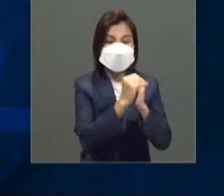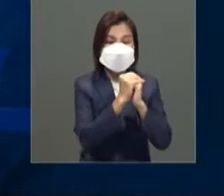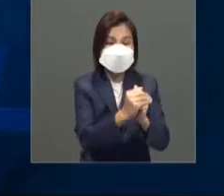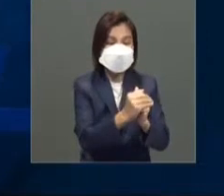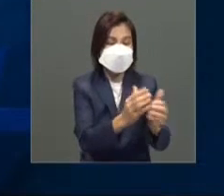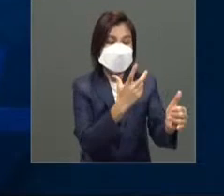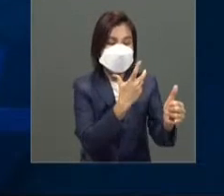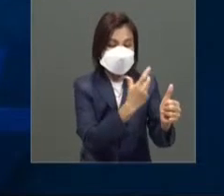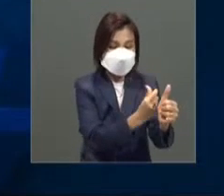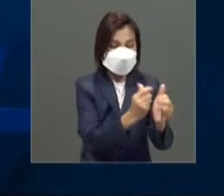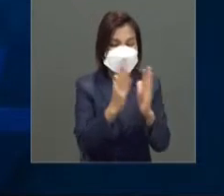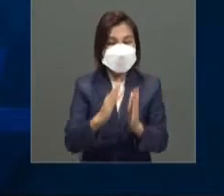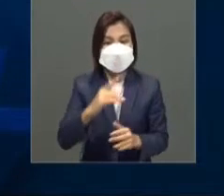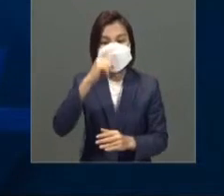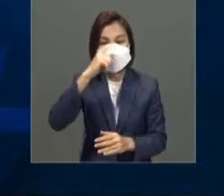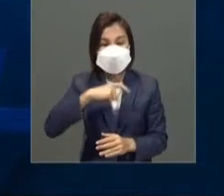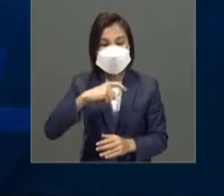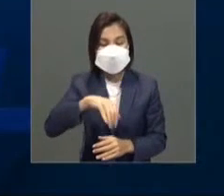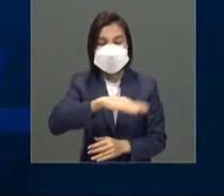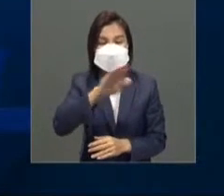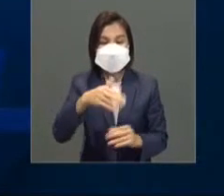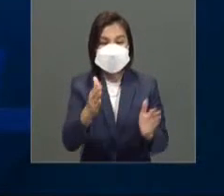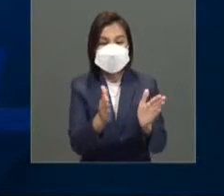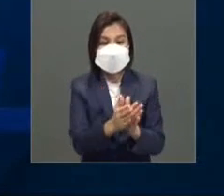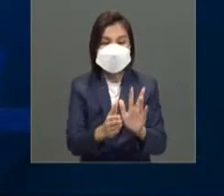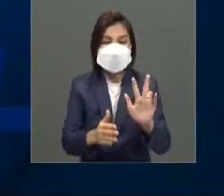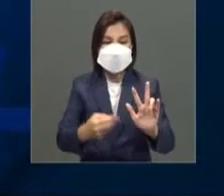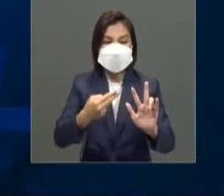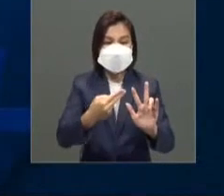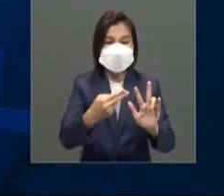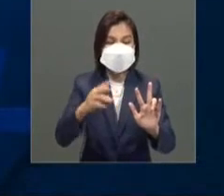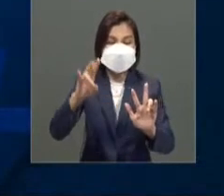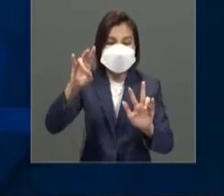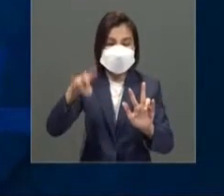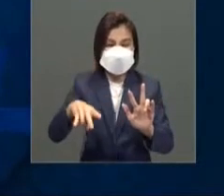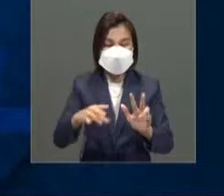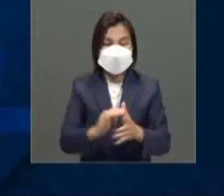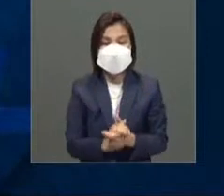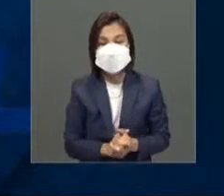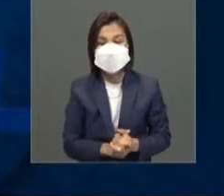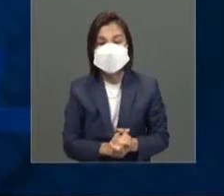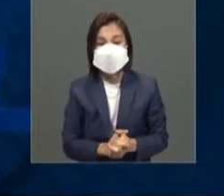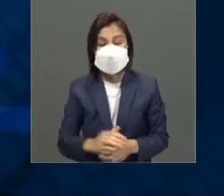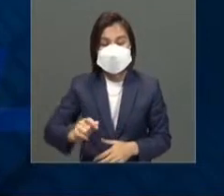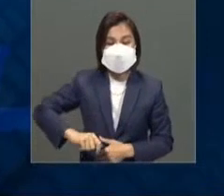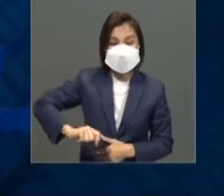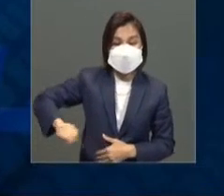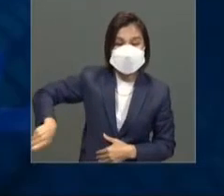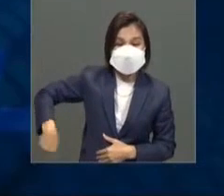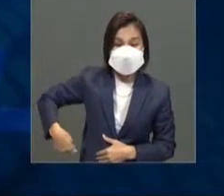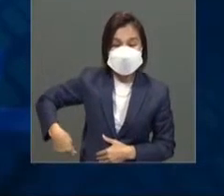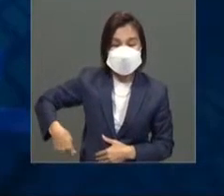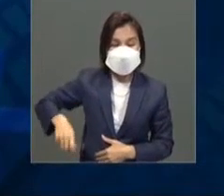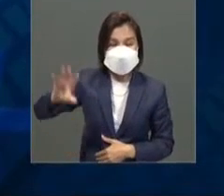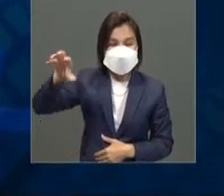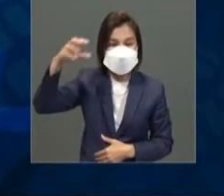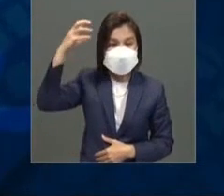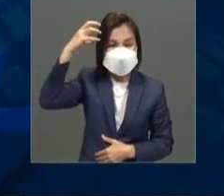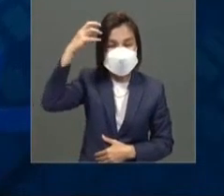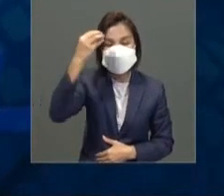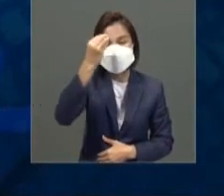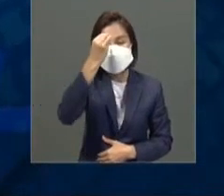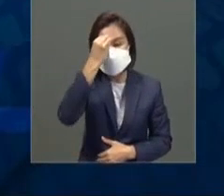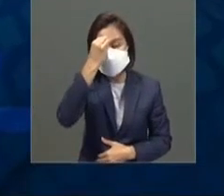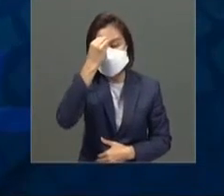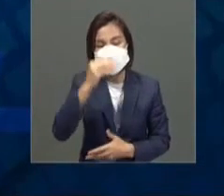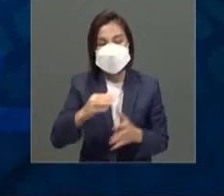นะครับตรงนี้ก็ 37,000 รายนะครับที่เป็นคนจีนนะครับถัดมาก็เป็นกัมพูชาลาวญี่ปุ่นลดหลั่นลงไปน